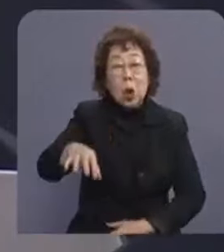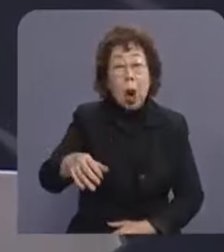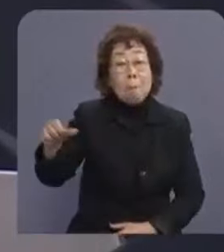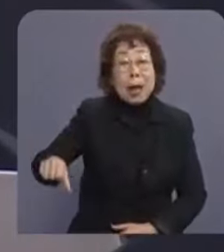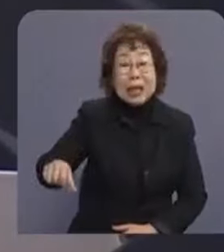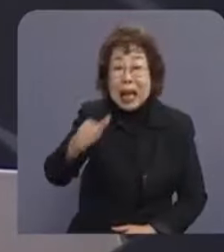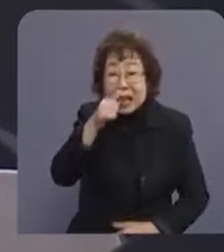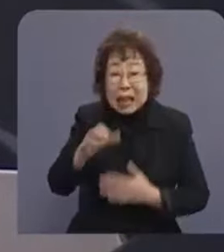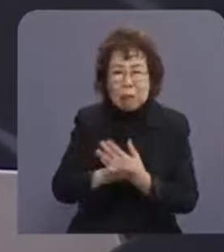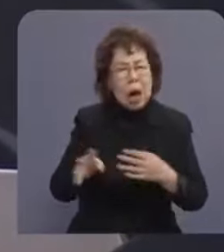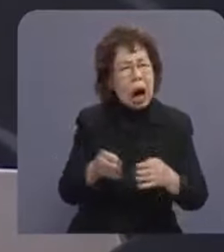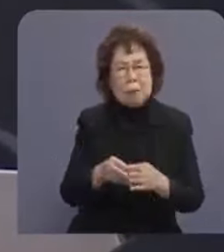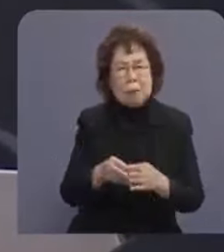하면 협약이 이루어질 수 없습니다